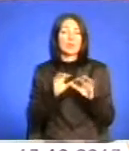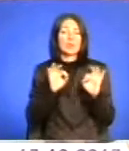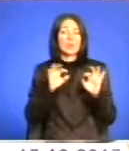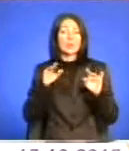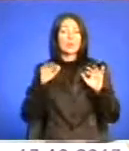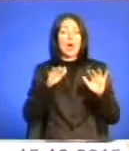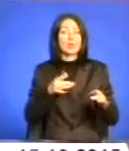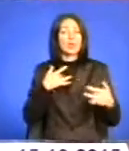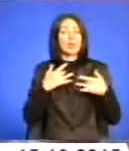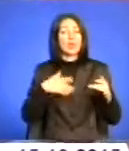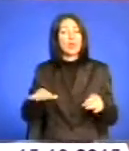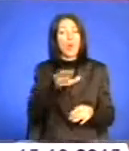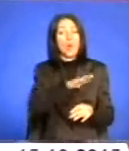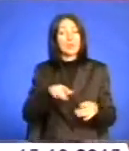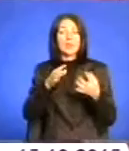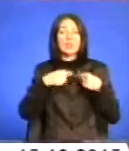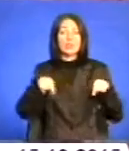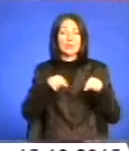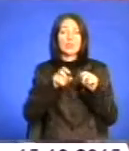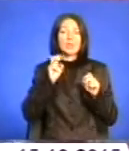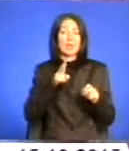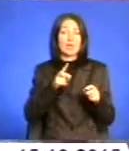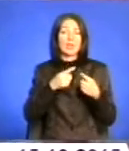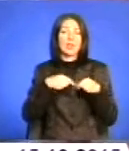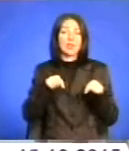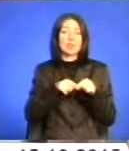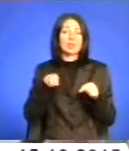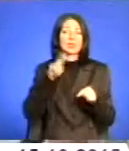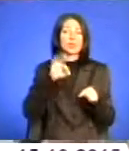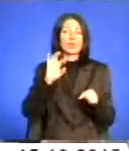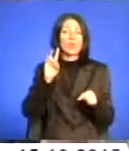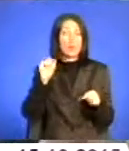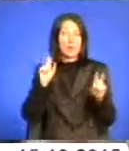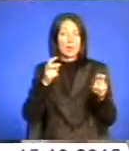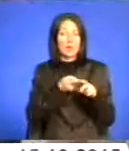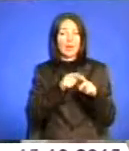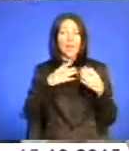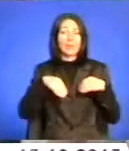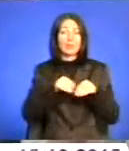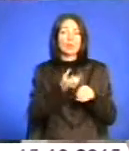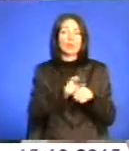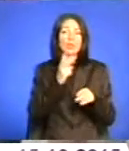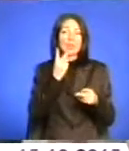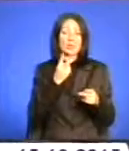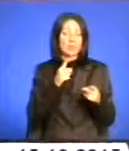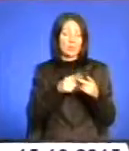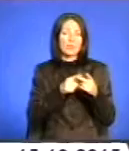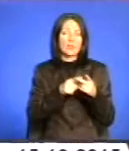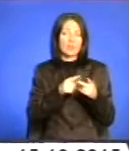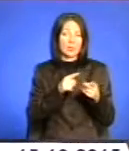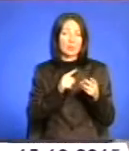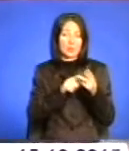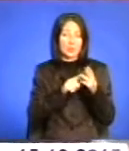акцію на театральному майдані організували члени організації «Донна», яка об'єднує понад 2500 жінок. Однак не